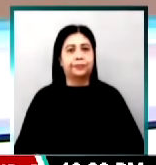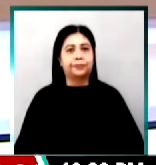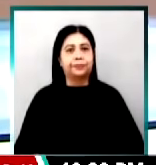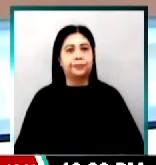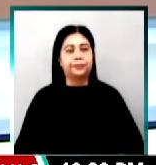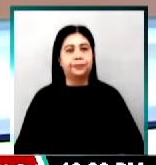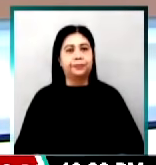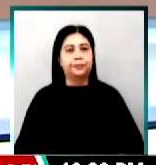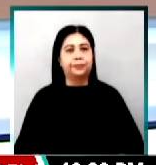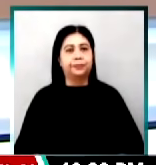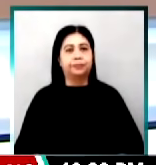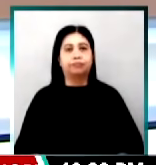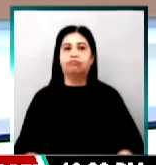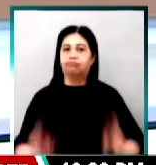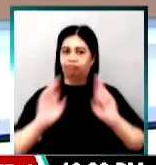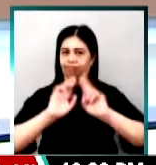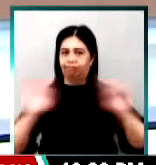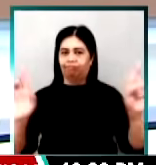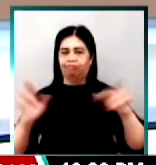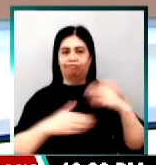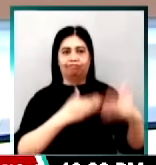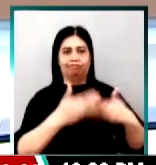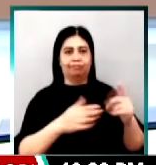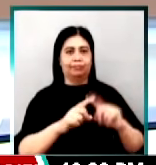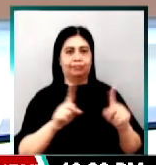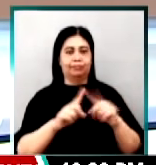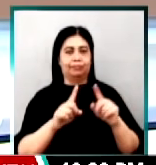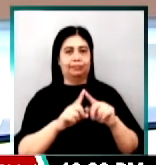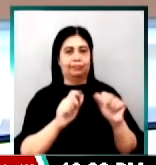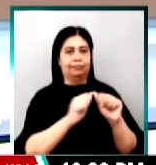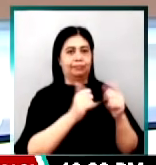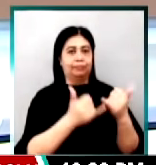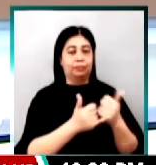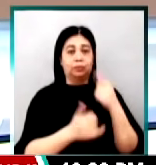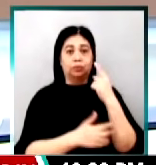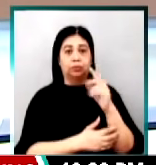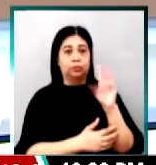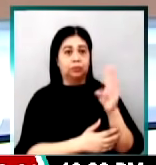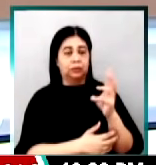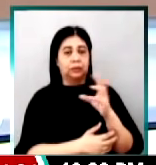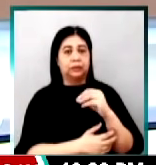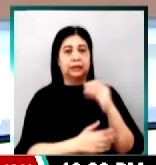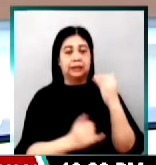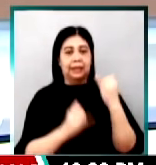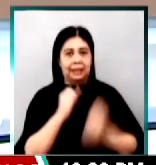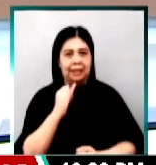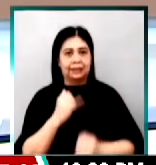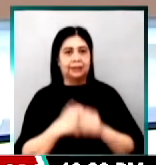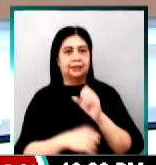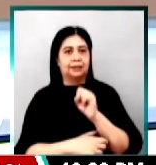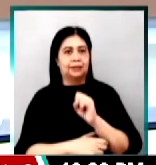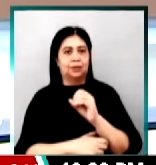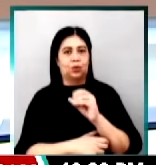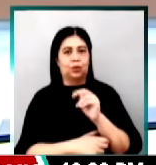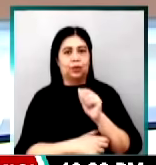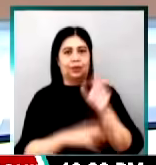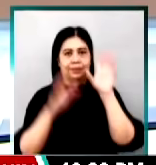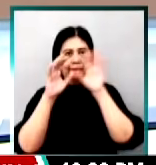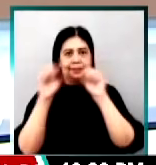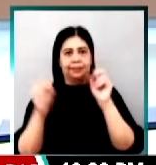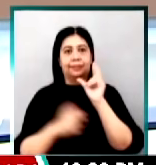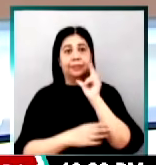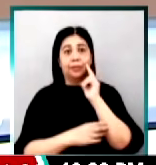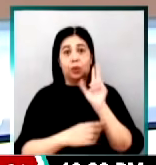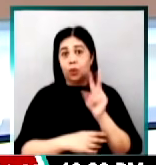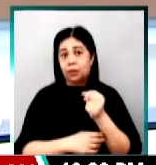All systems go na ang iba't ibang ahensya para sa ika-anim at huling State of the Nation address ni Pangulong Duterte sa Lunes.